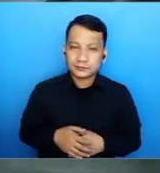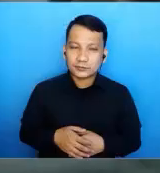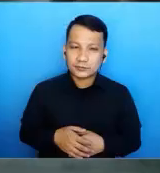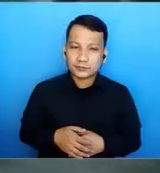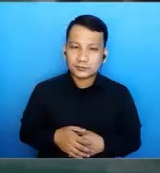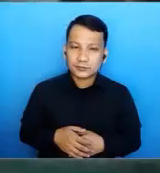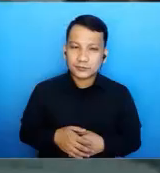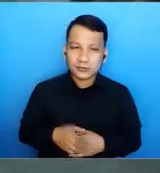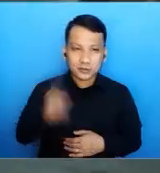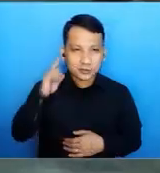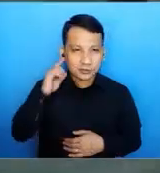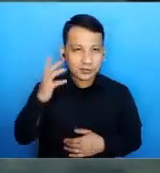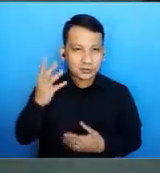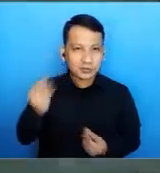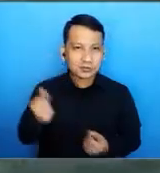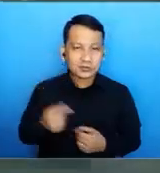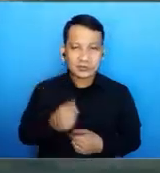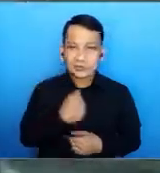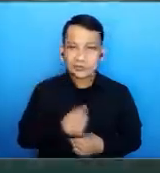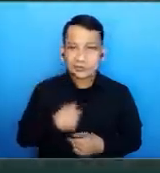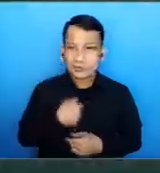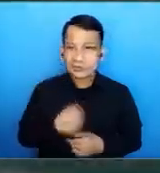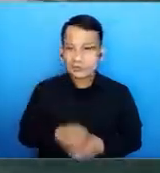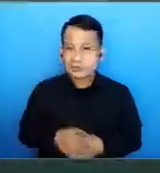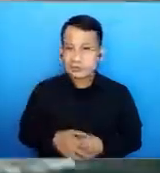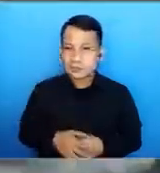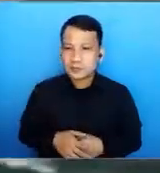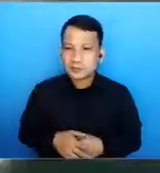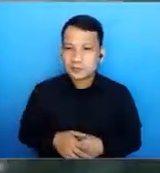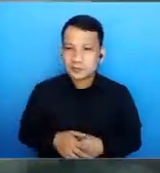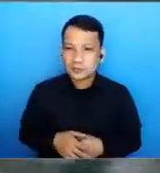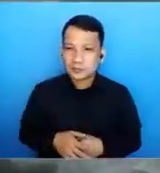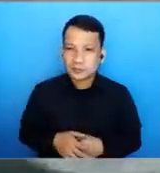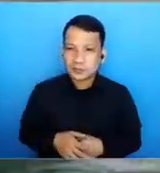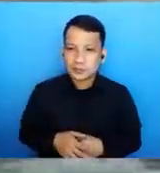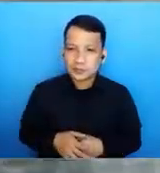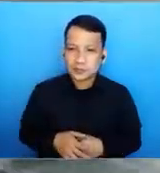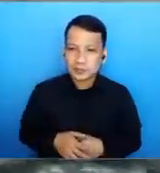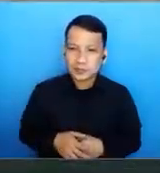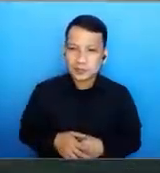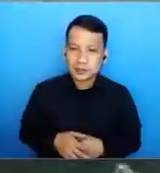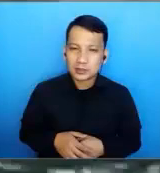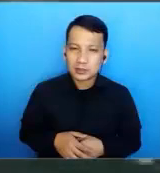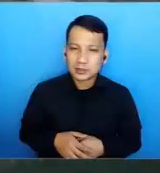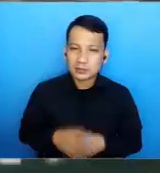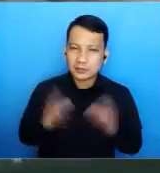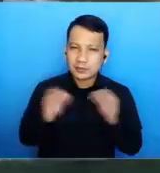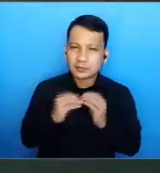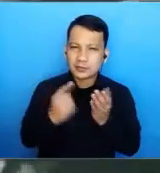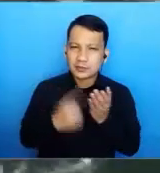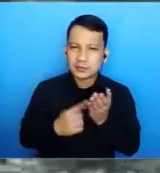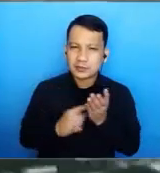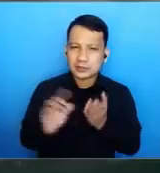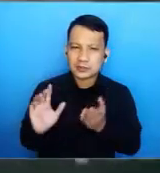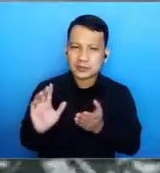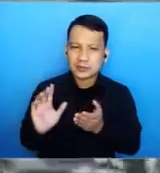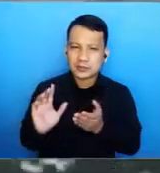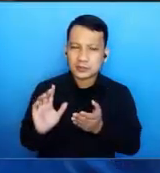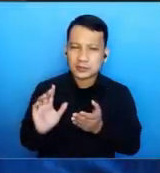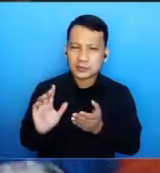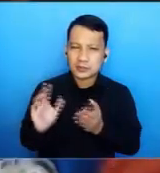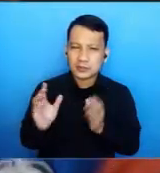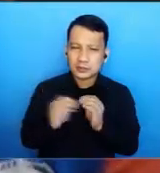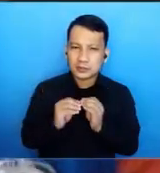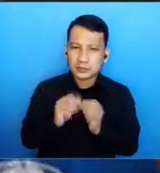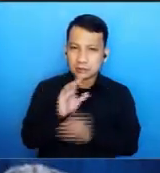day magiging ano ka, magko-compete ka, at ito yung sport na magugustuhan mo? Na-aksidente po ako, 2002,